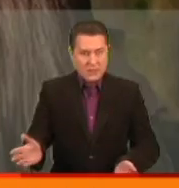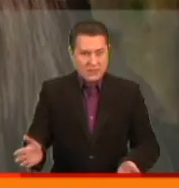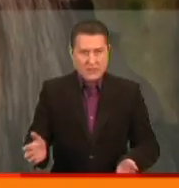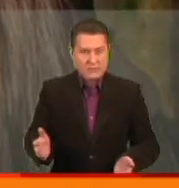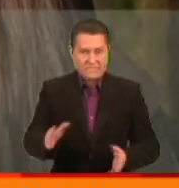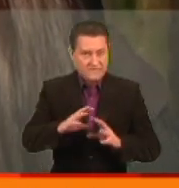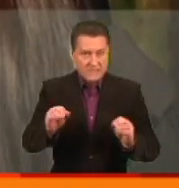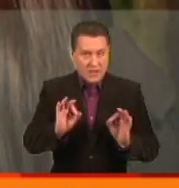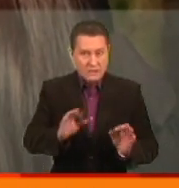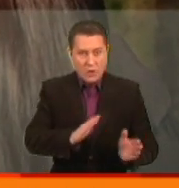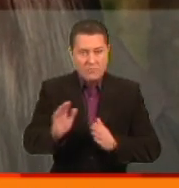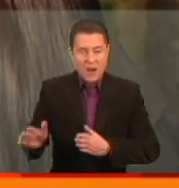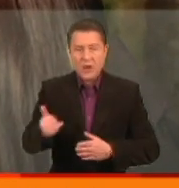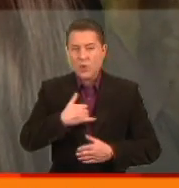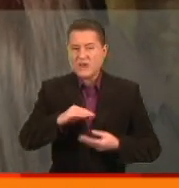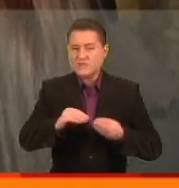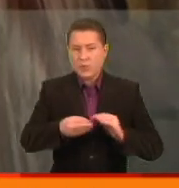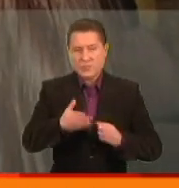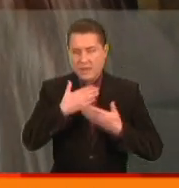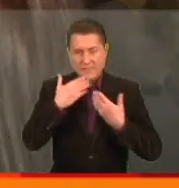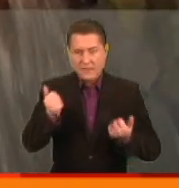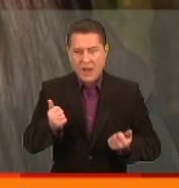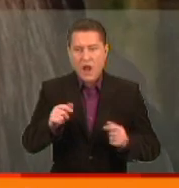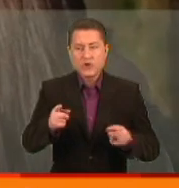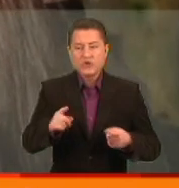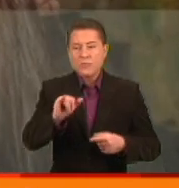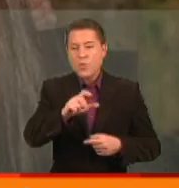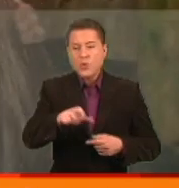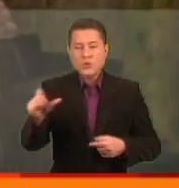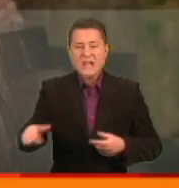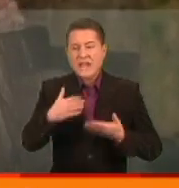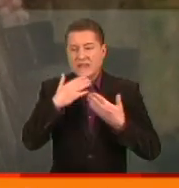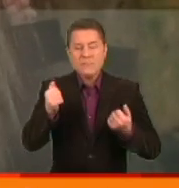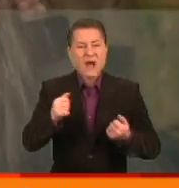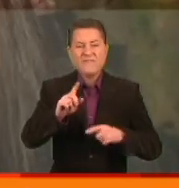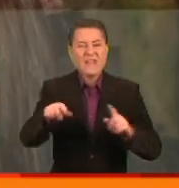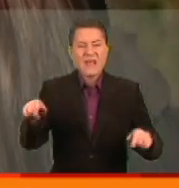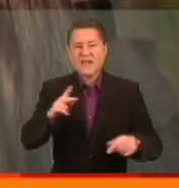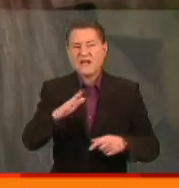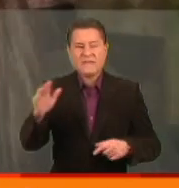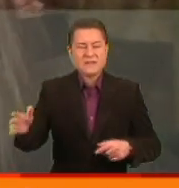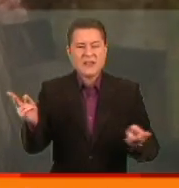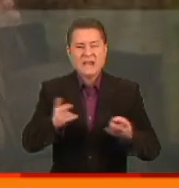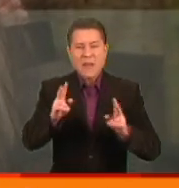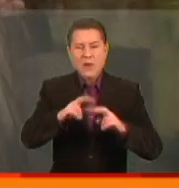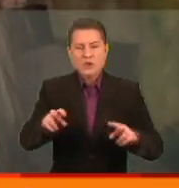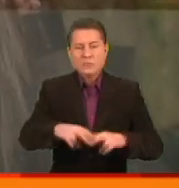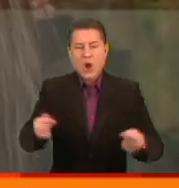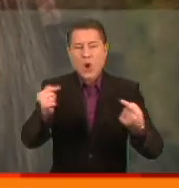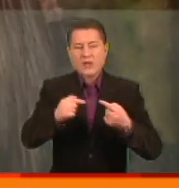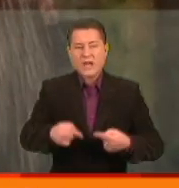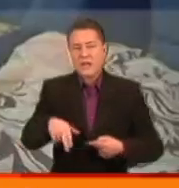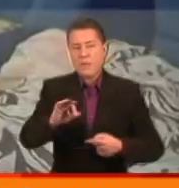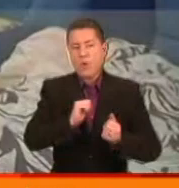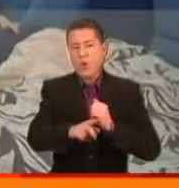чиновник. У нас проблем в цьому тепловому пункті немає. Чому людей немає, може, в деяких квартирах опалення, треба розбиратись конкретно вже по